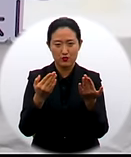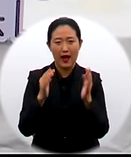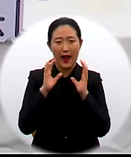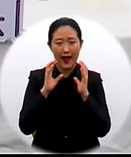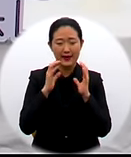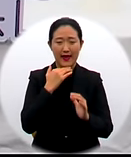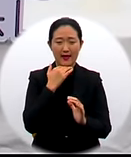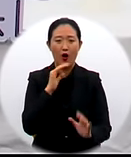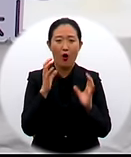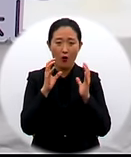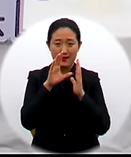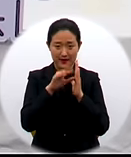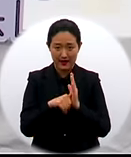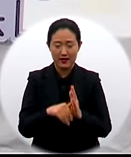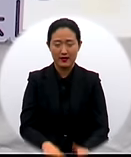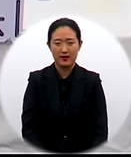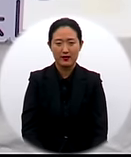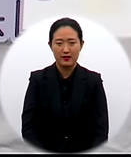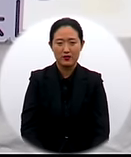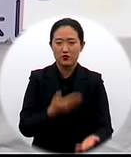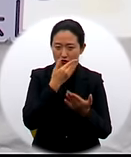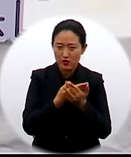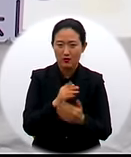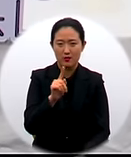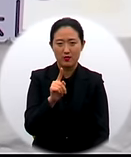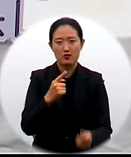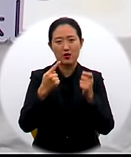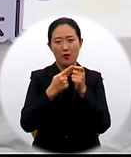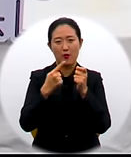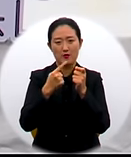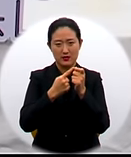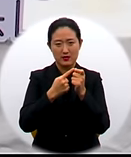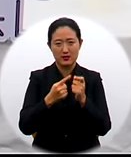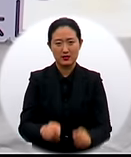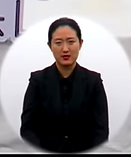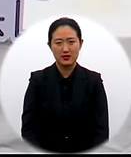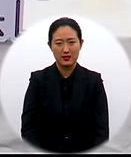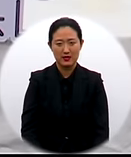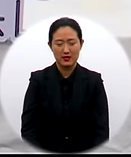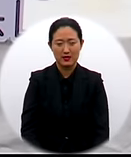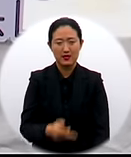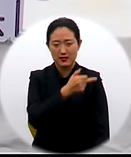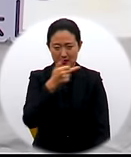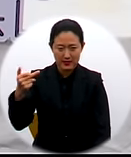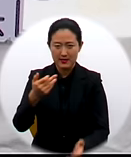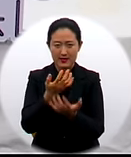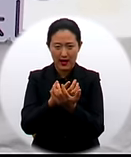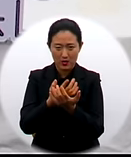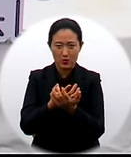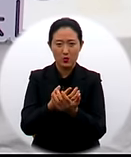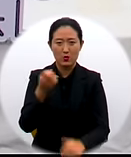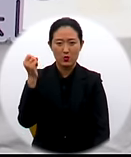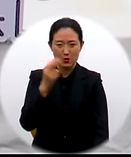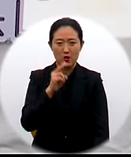인사이트를 주는 부분은 뭐냐면, 첫 번째, 그 핫하다는 데이터 분석가. 그렇게 잘 나간다는 미래의 전망, 직무 이런 거 하면